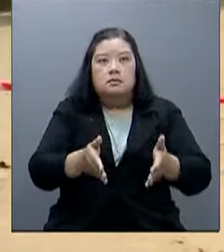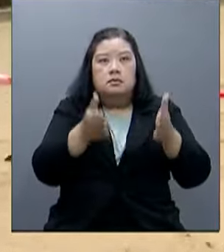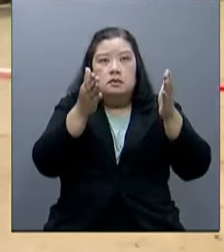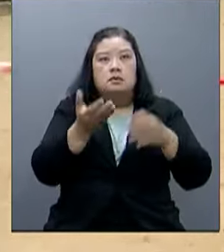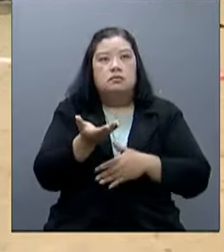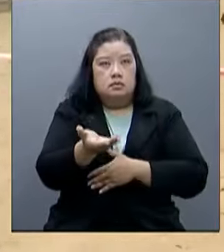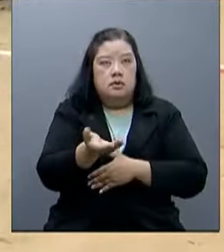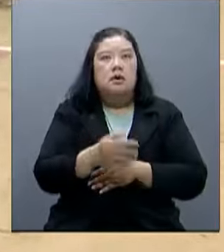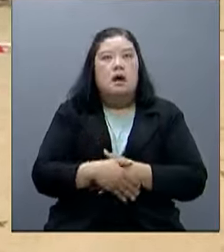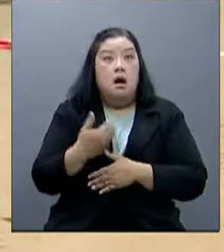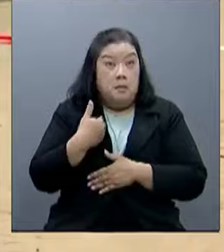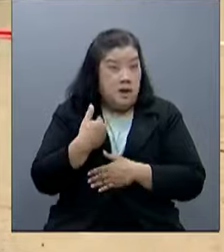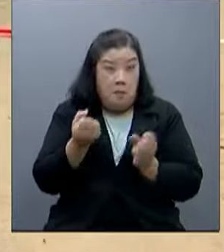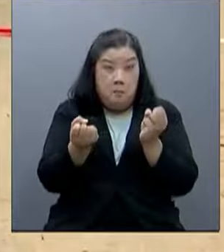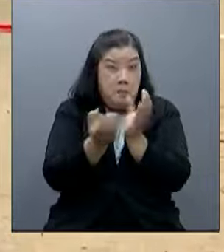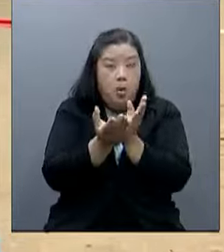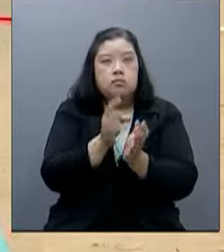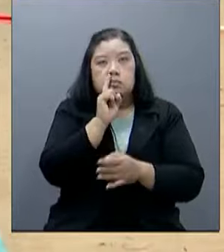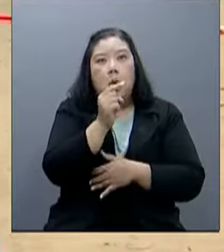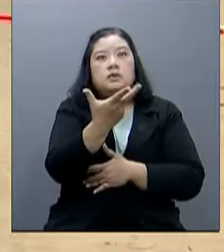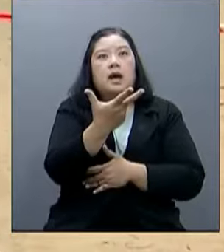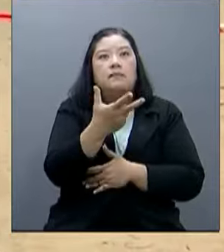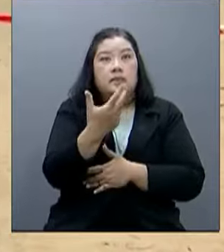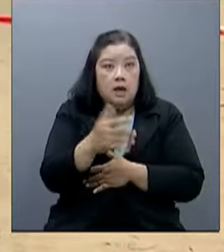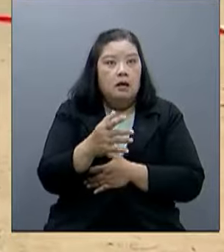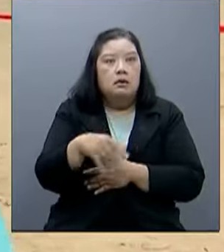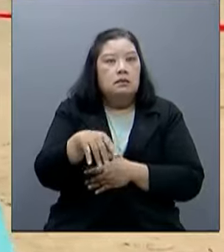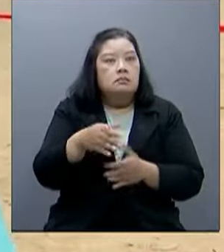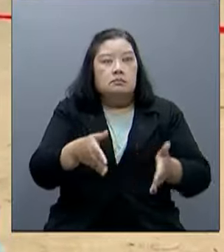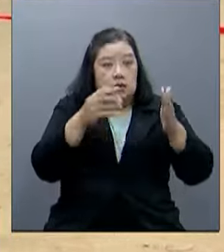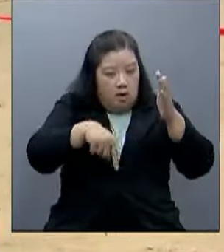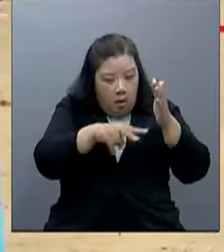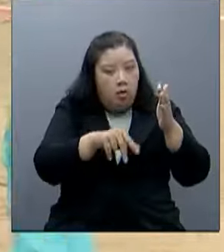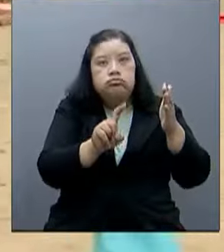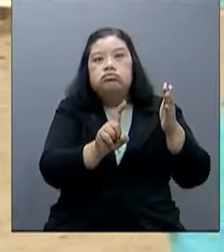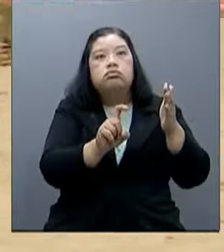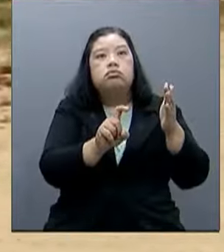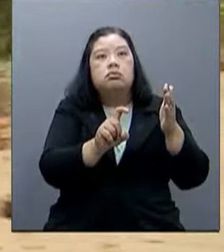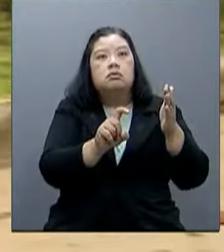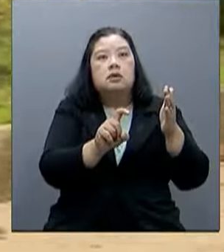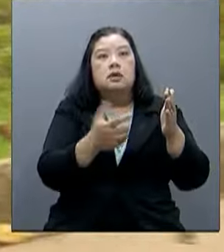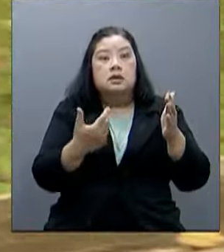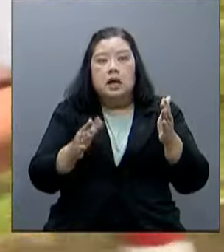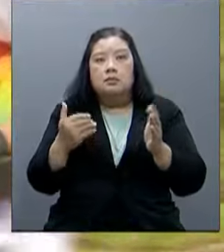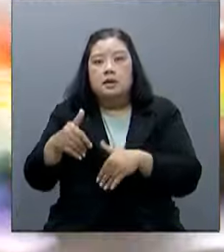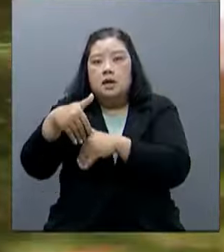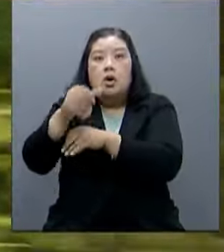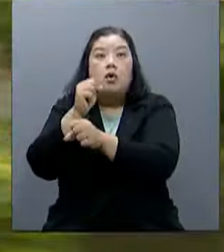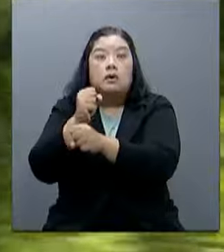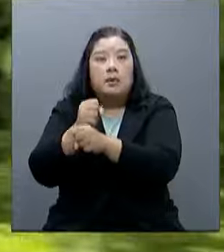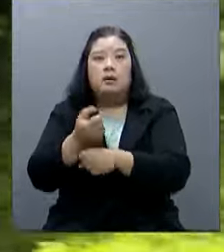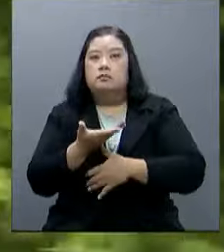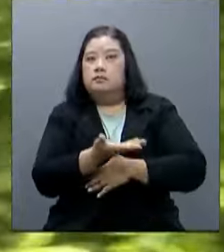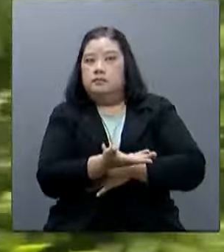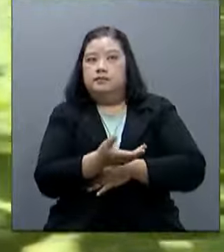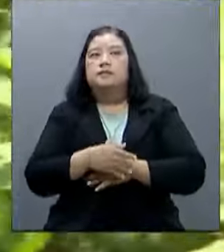ซึ่งถูกระเบิดถึง3ครั้งด้วยกันทำให้ภายในนั้นเสียหายค่ะขณะเดียวกันนะคะในส่วนของเจ้าหน้าที่เองก็ยังคงมีการนะคะในระดมก